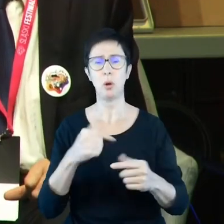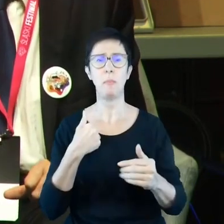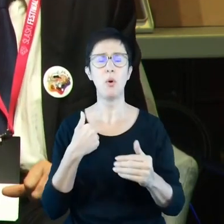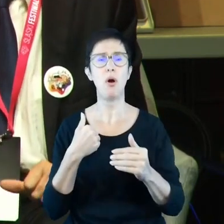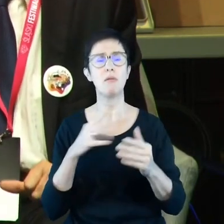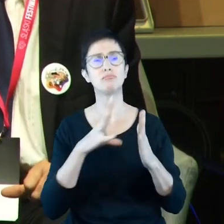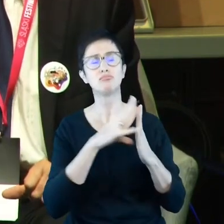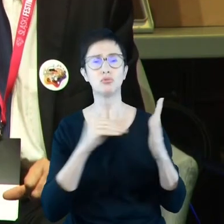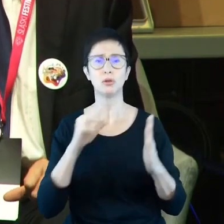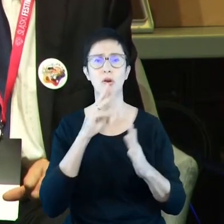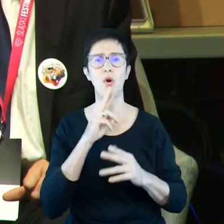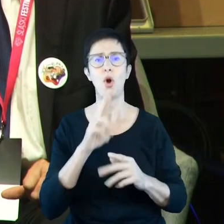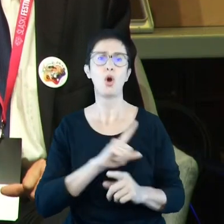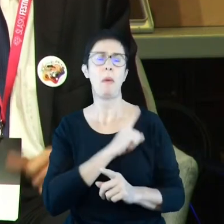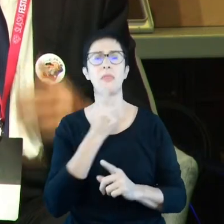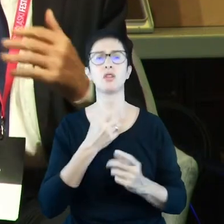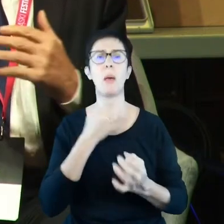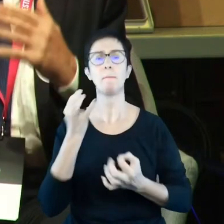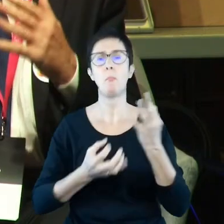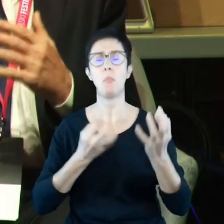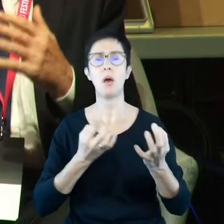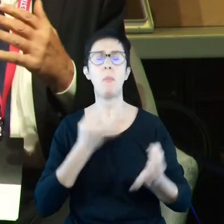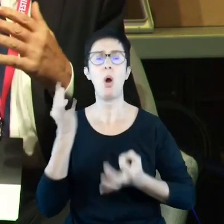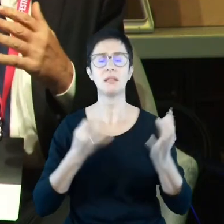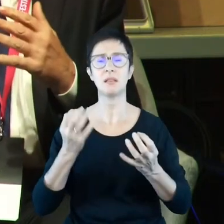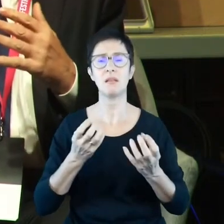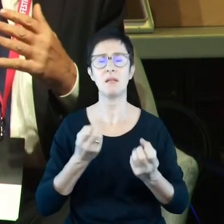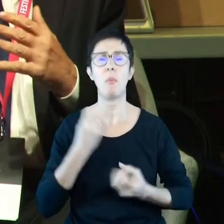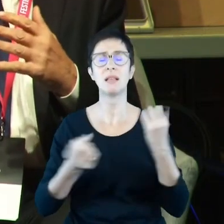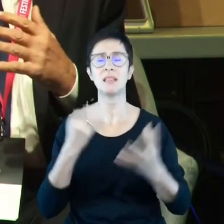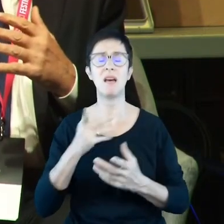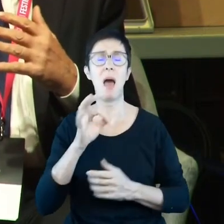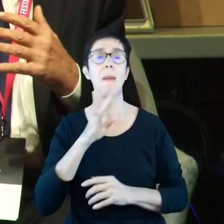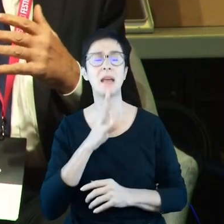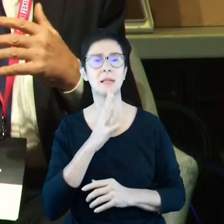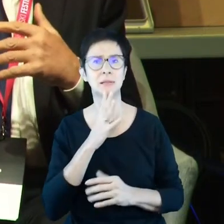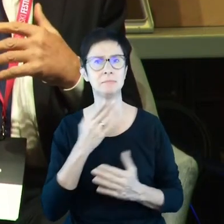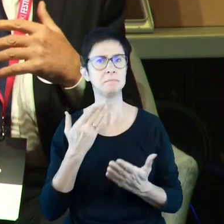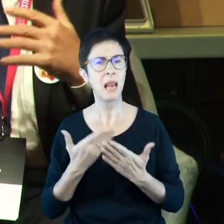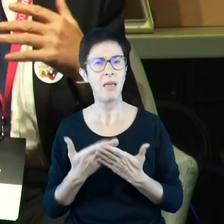także na romantycznej poezji amerykańskiej, nasze porozumienie i pewien stan